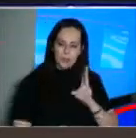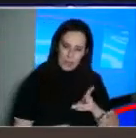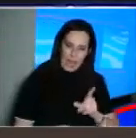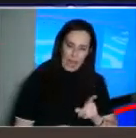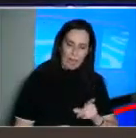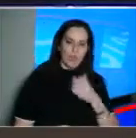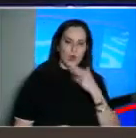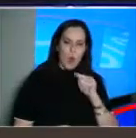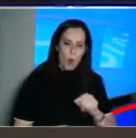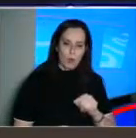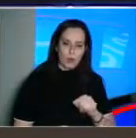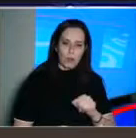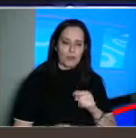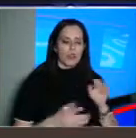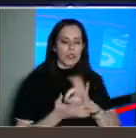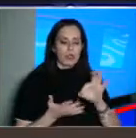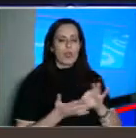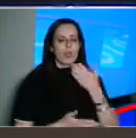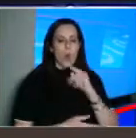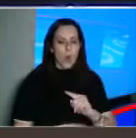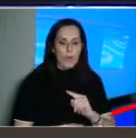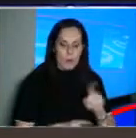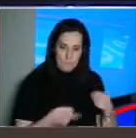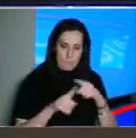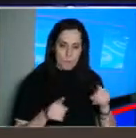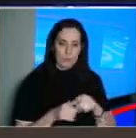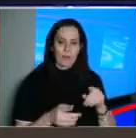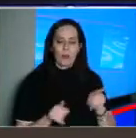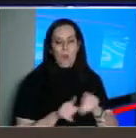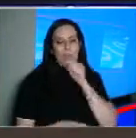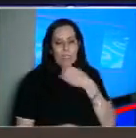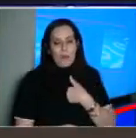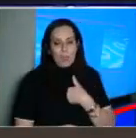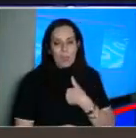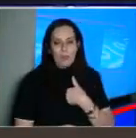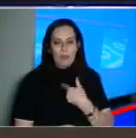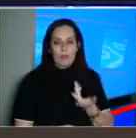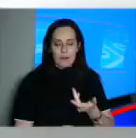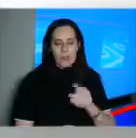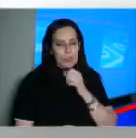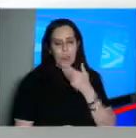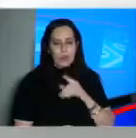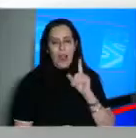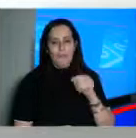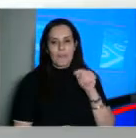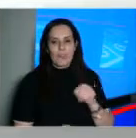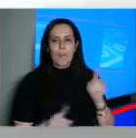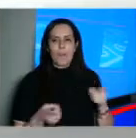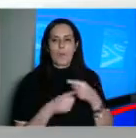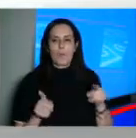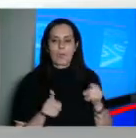עיראקית יהודית של מלחינים יהודים, של מלחין כמו סבא שלי וכמו סלאח אל-כוויתי, אבל זה